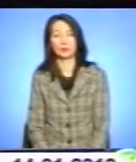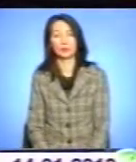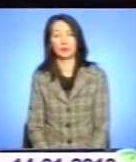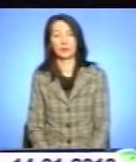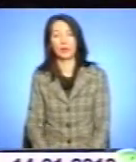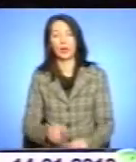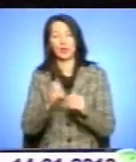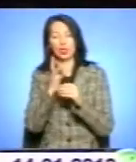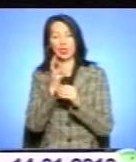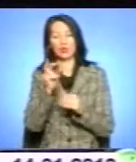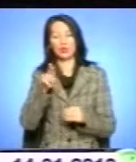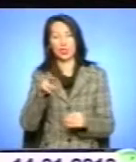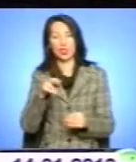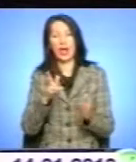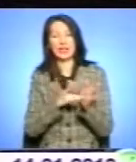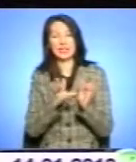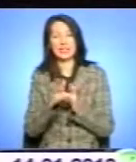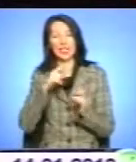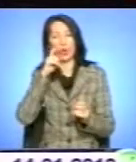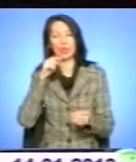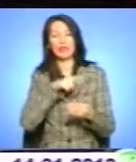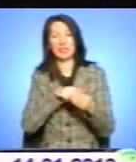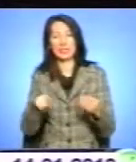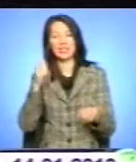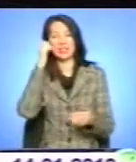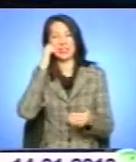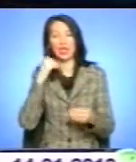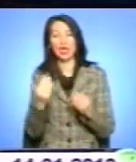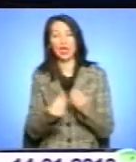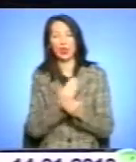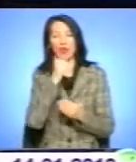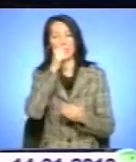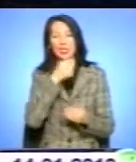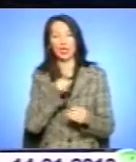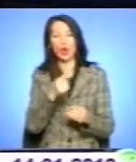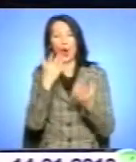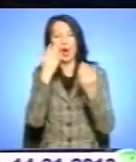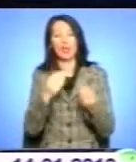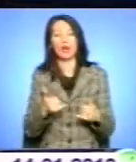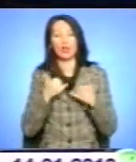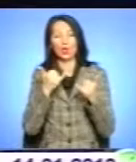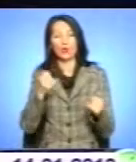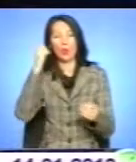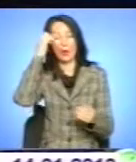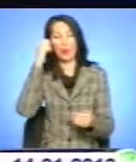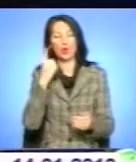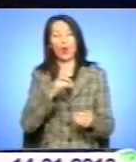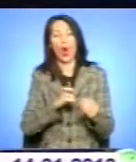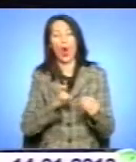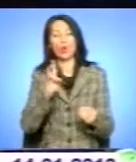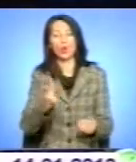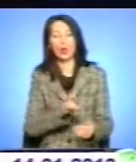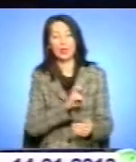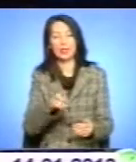З 14 січня християни в Україні відзначають Старий Новий рік. Того ж дня вшановують пам'ять одного з отців церкви